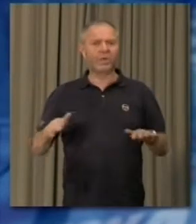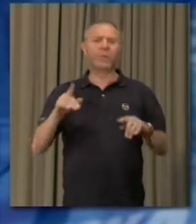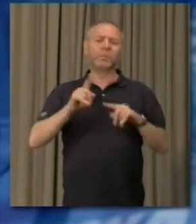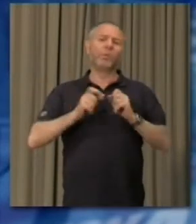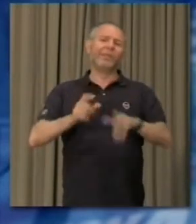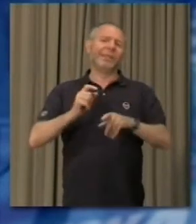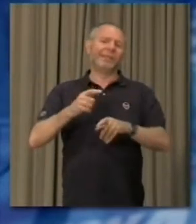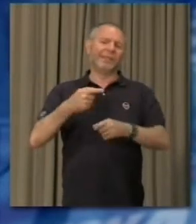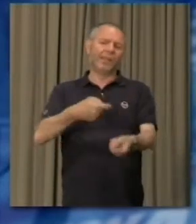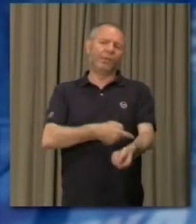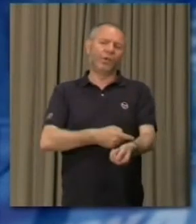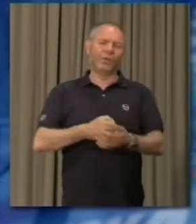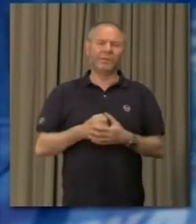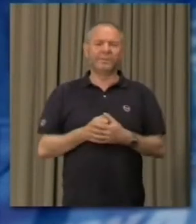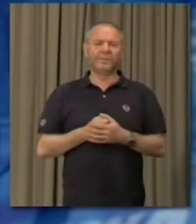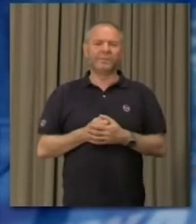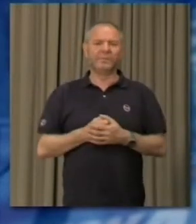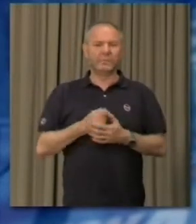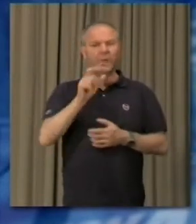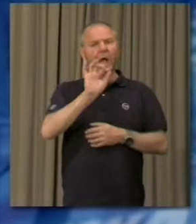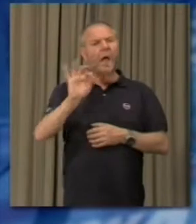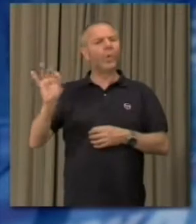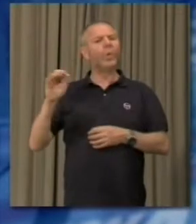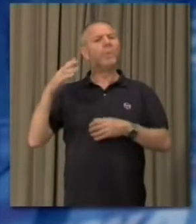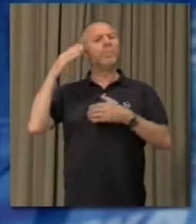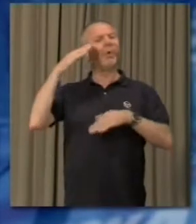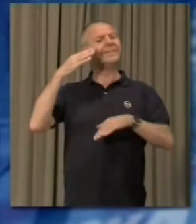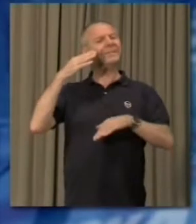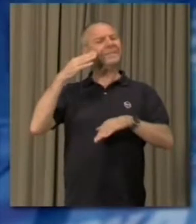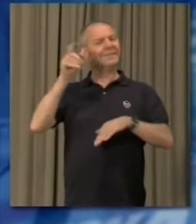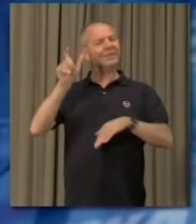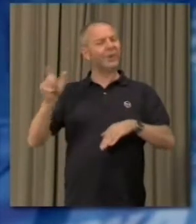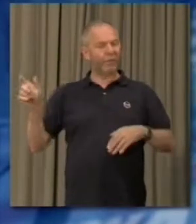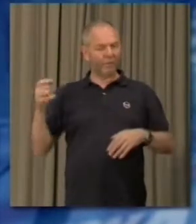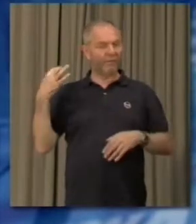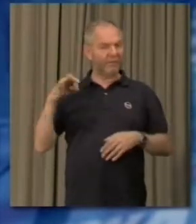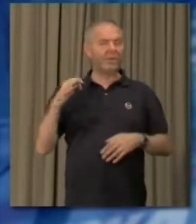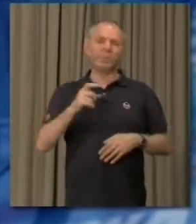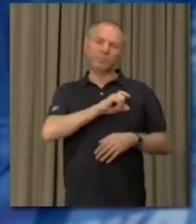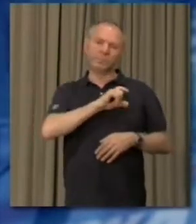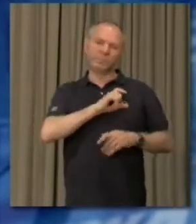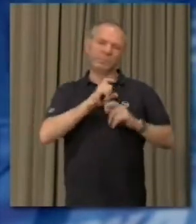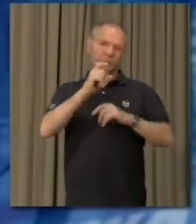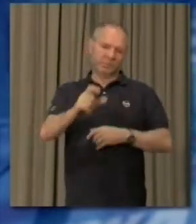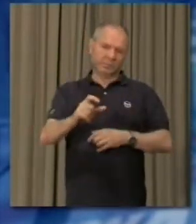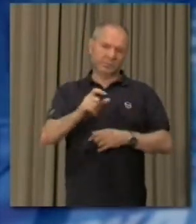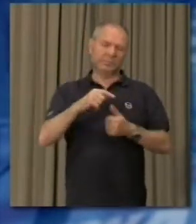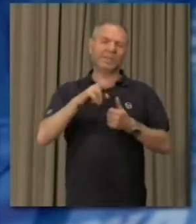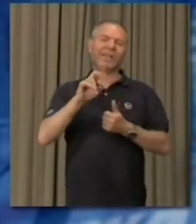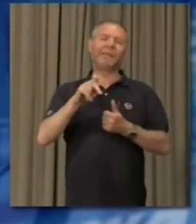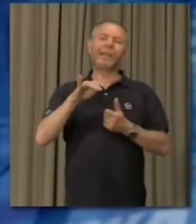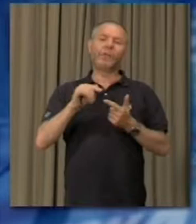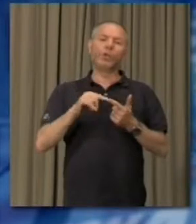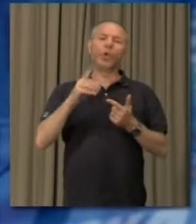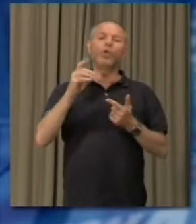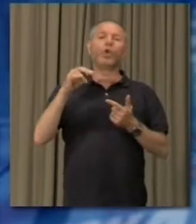sostanze stupefacenti. Premiati poliziotti che si sono particolarmente distinti durante l'anno, con l'encomio e sovrintendenti Gianluca Repetto, Maria